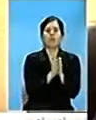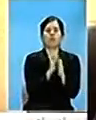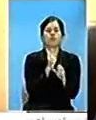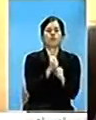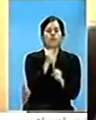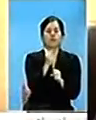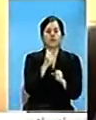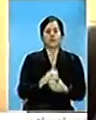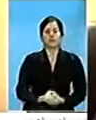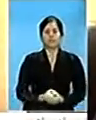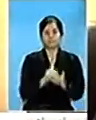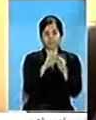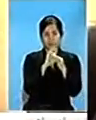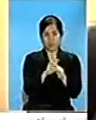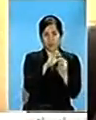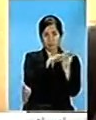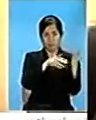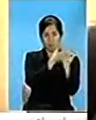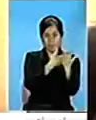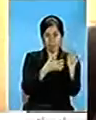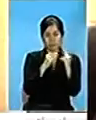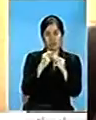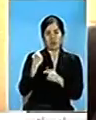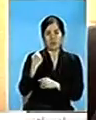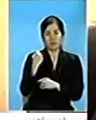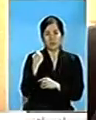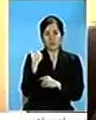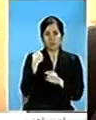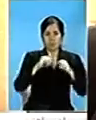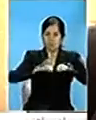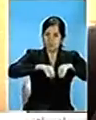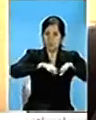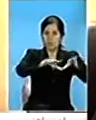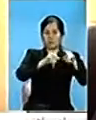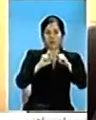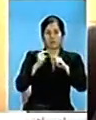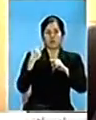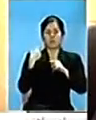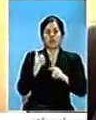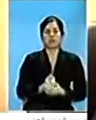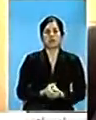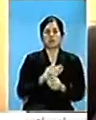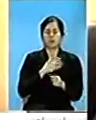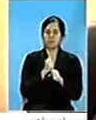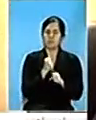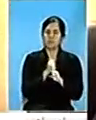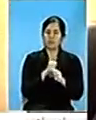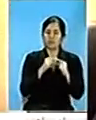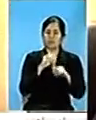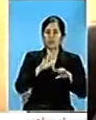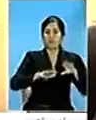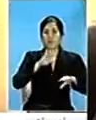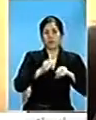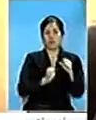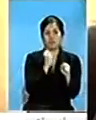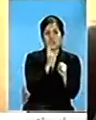ในยุทธศาสตร์เกี่ยวกับเรื่องของการกระจายอำนาจหลังจากที่เราทำงานในแนวนี้มา2ปีเราก็พบ